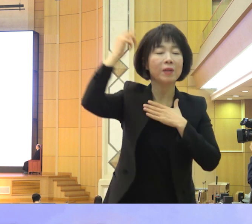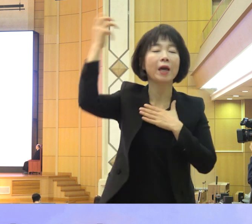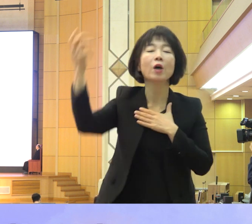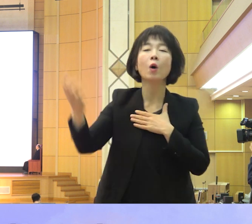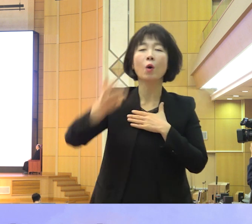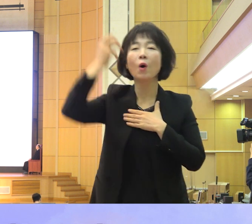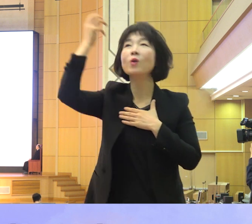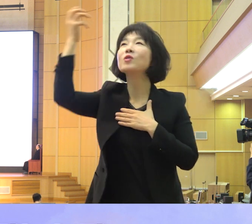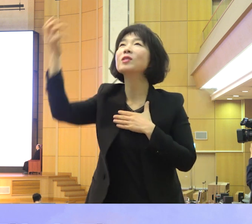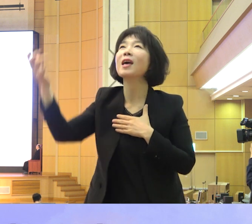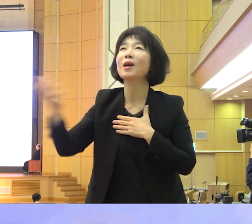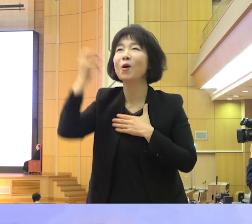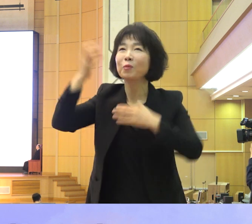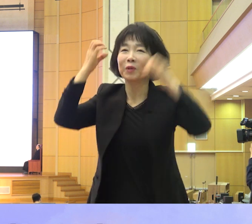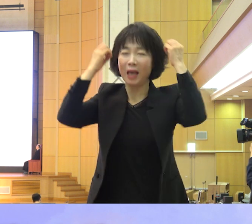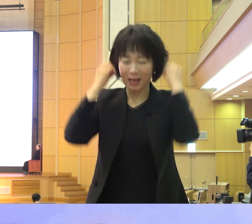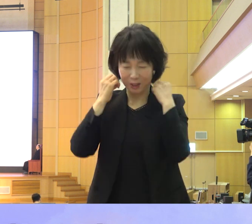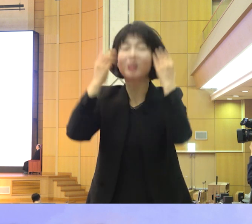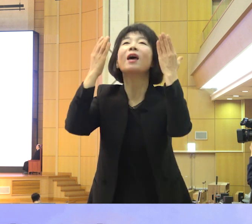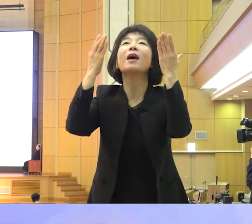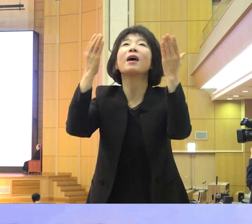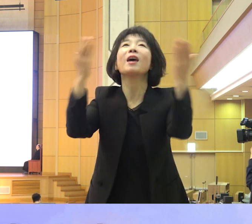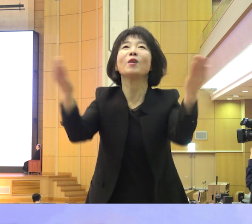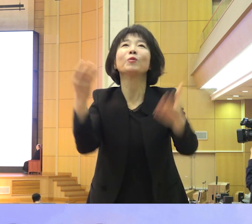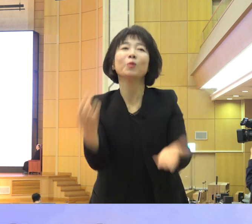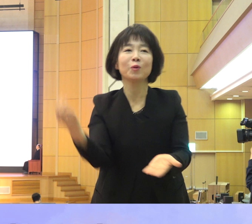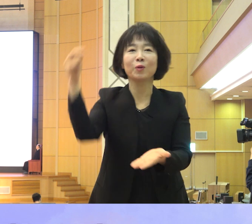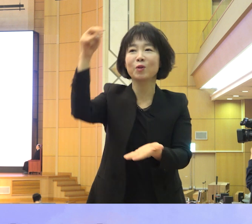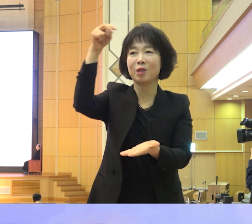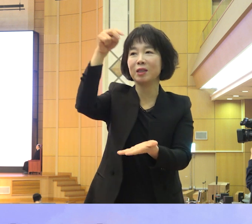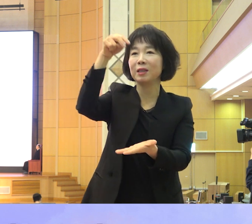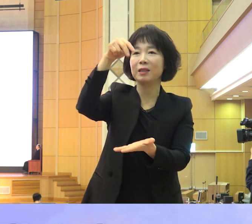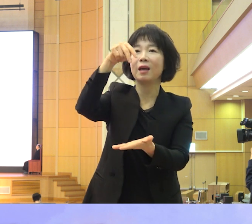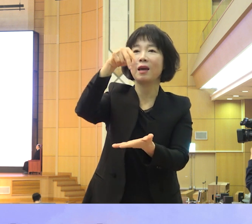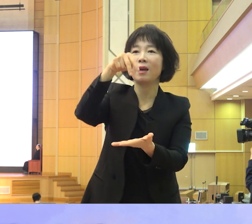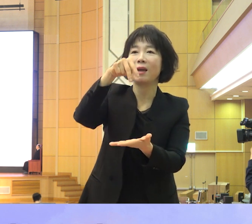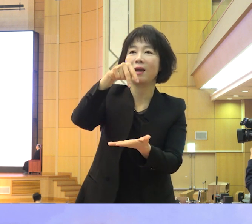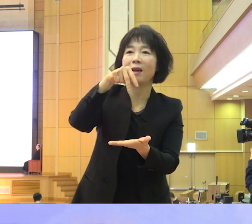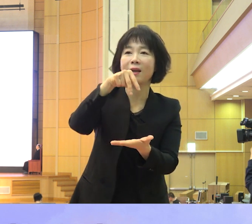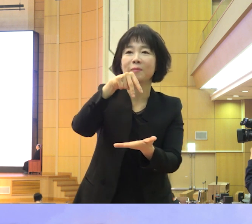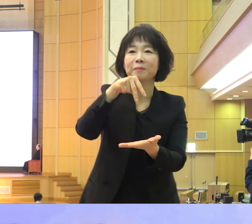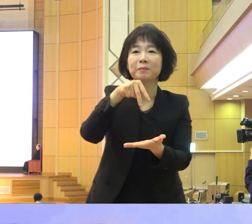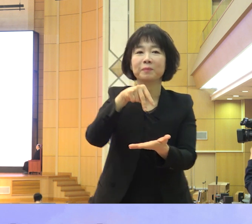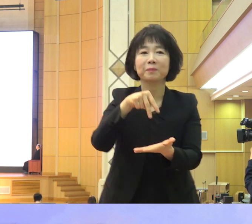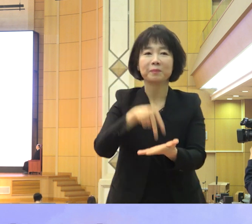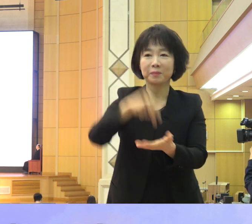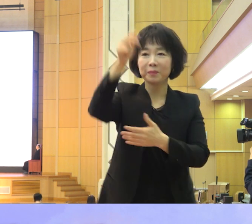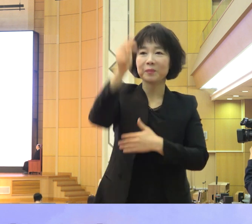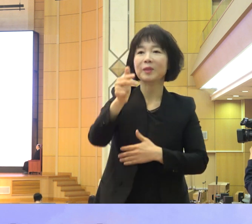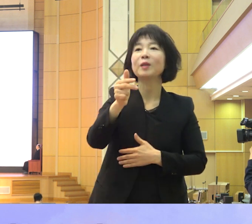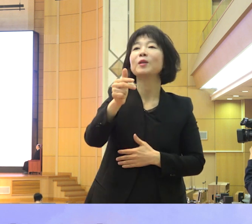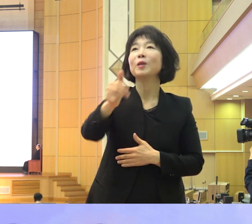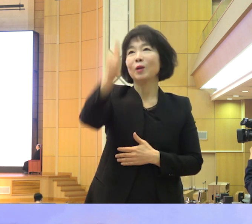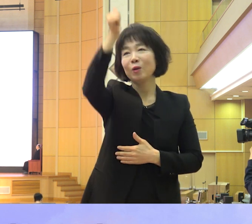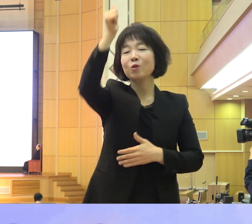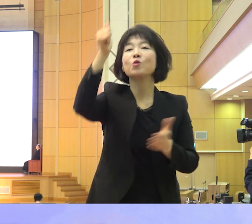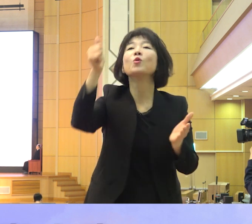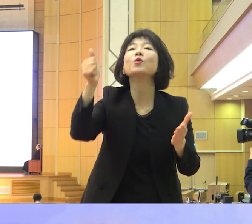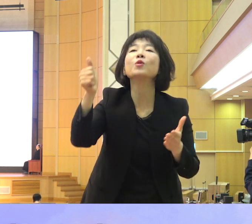이해하시네. 내 영혼 새롭게 찬양합니다. 주는 내 맘을 고치시고